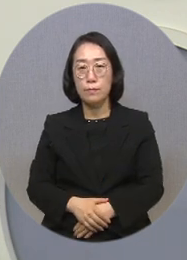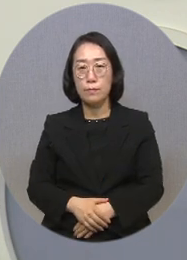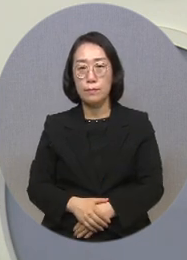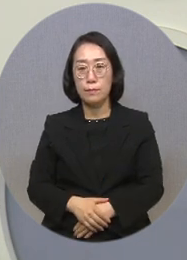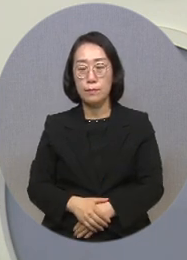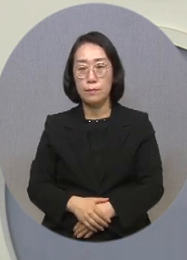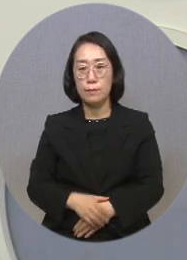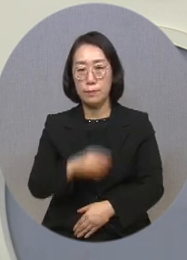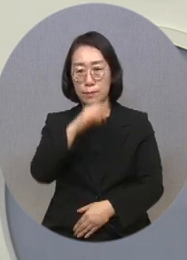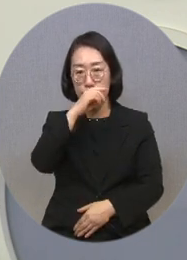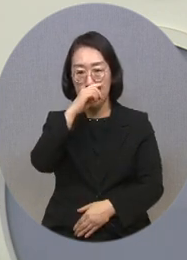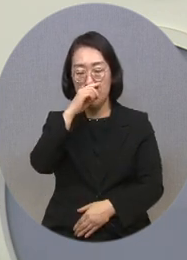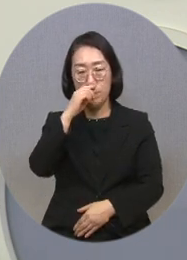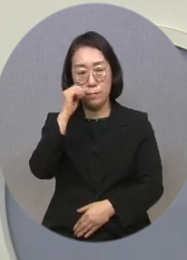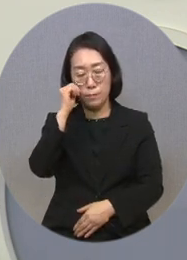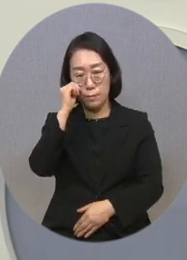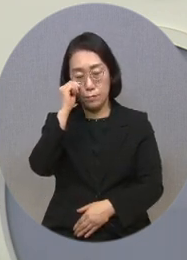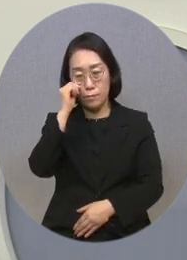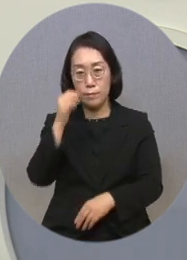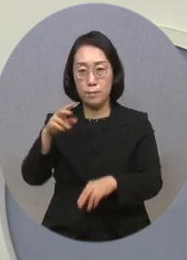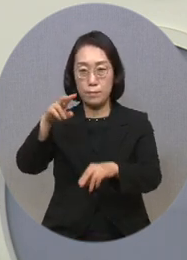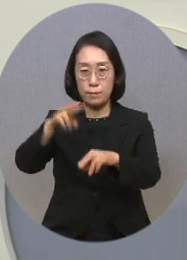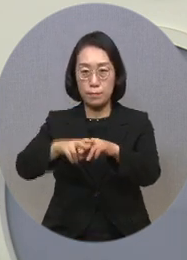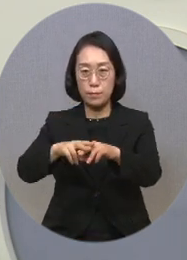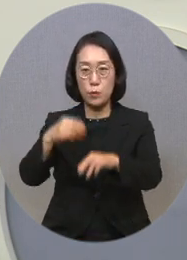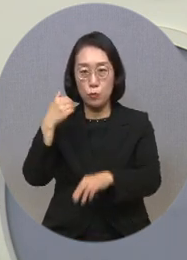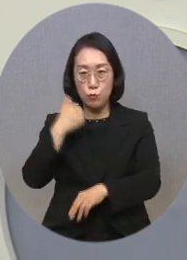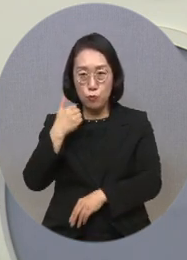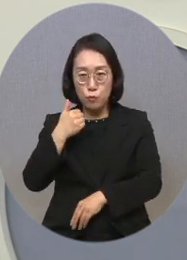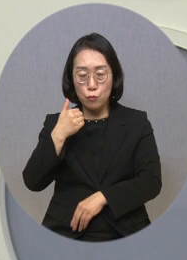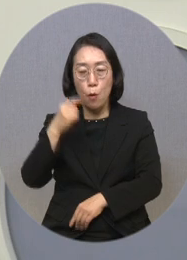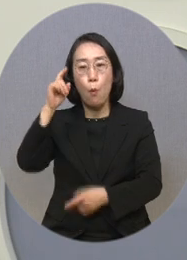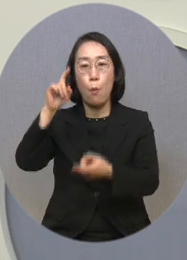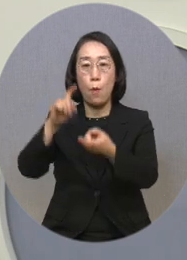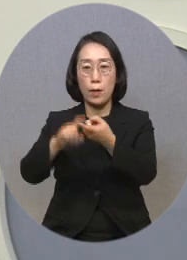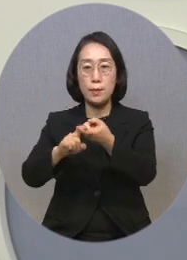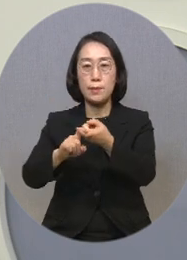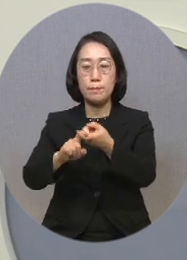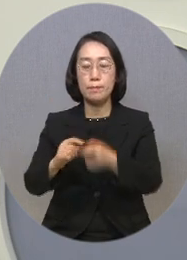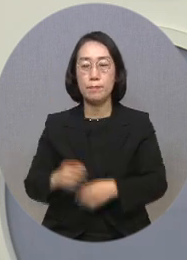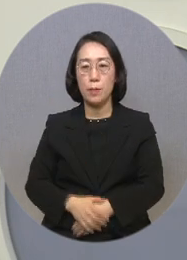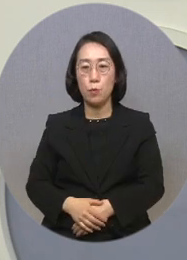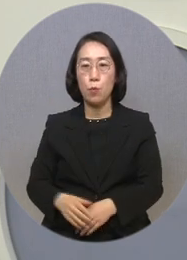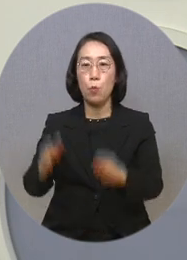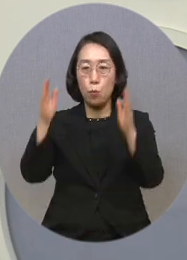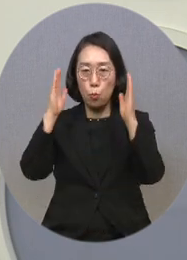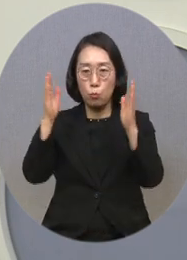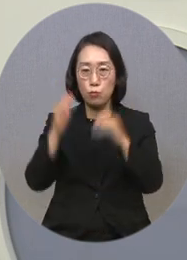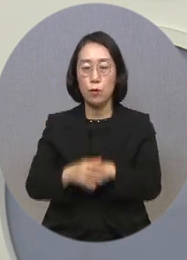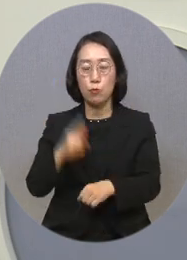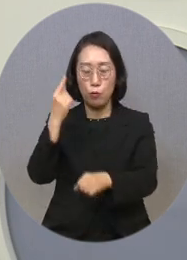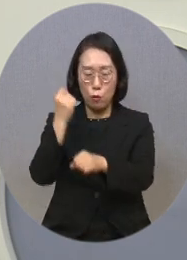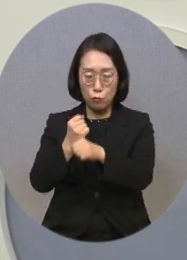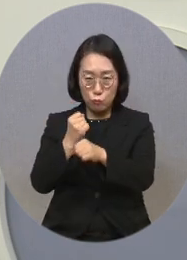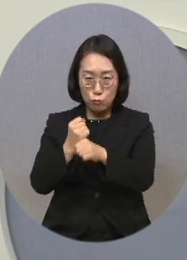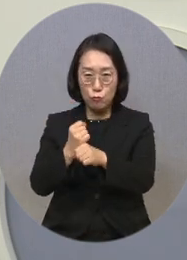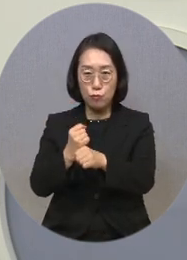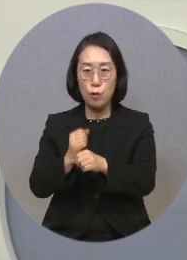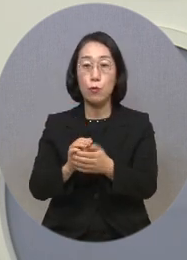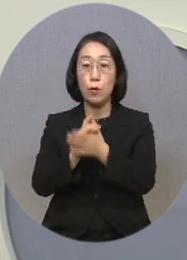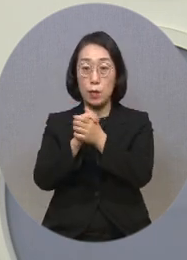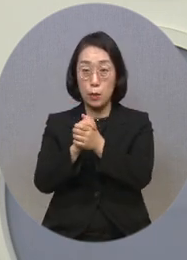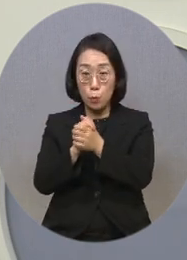앉으실 어른이 어떤 어른이 온하에 관심도 갖고 공부도 하고 연구도 하고 기도도 하고